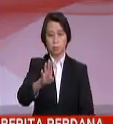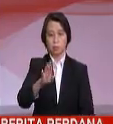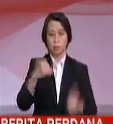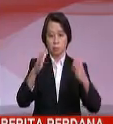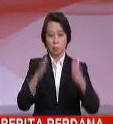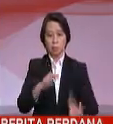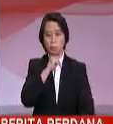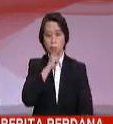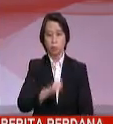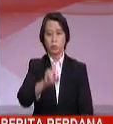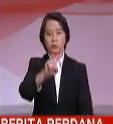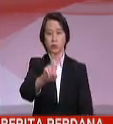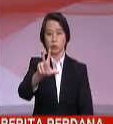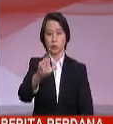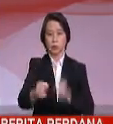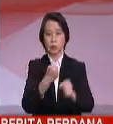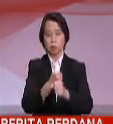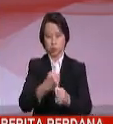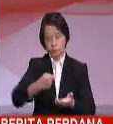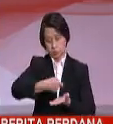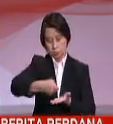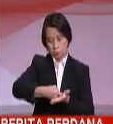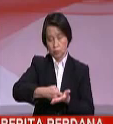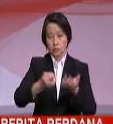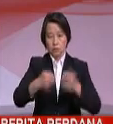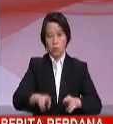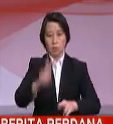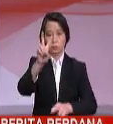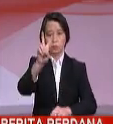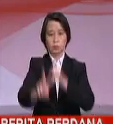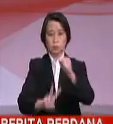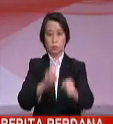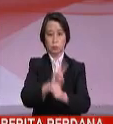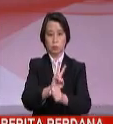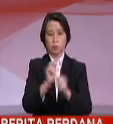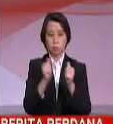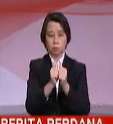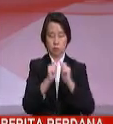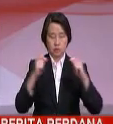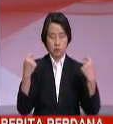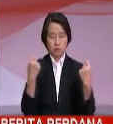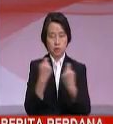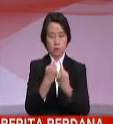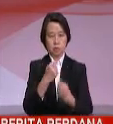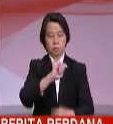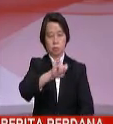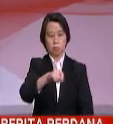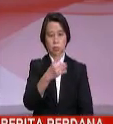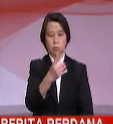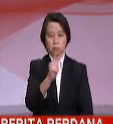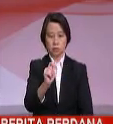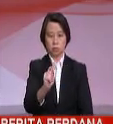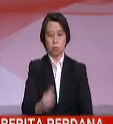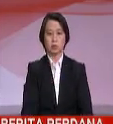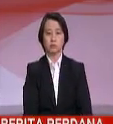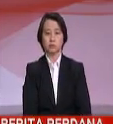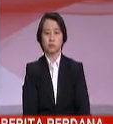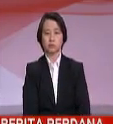Pemain berusia 23 tahun itu menandatangani kontrak selama 2 tahun bersama pasukan Harimau Selatan tersebut.